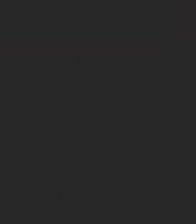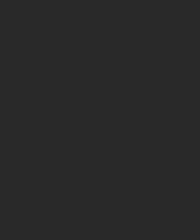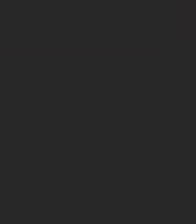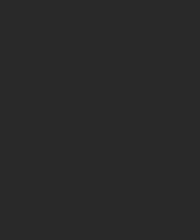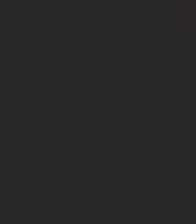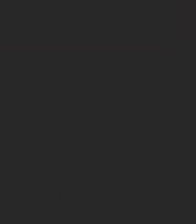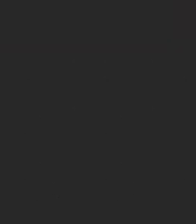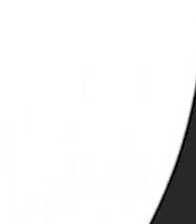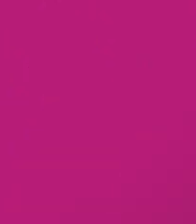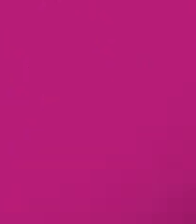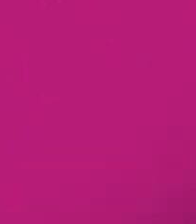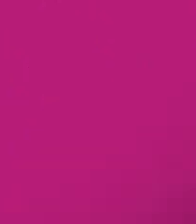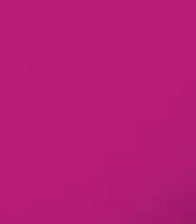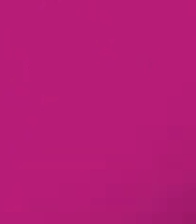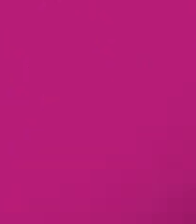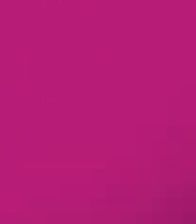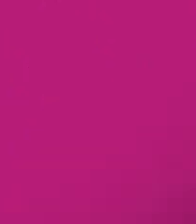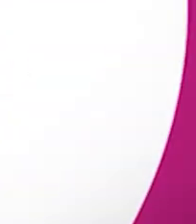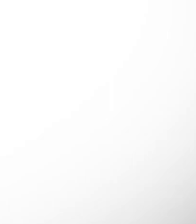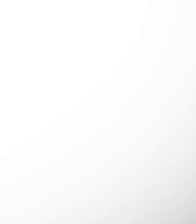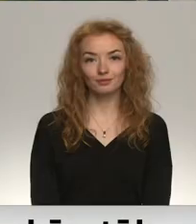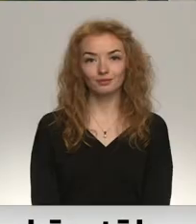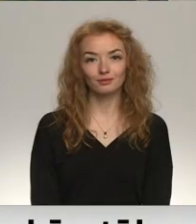Re, viss ēters ir te!